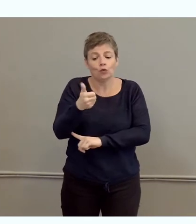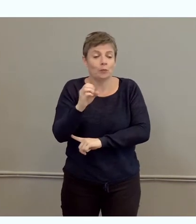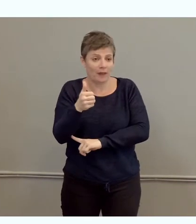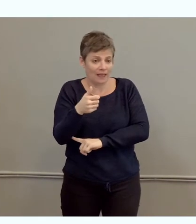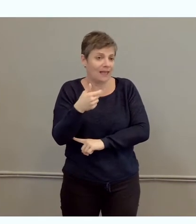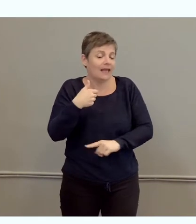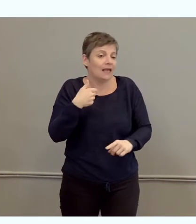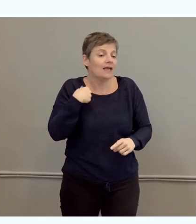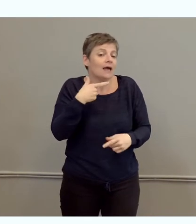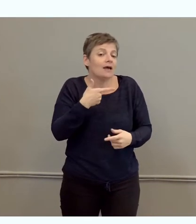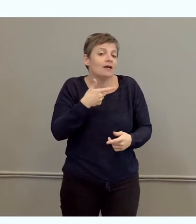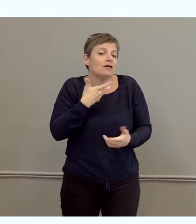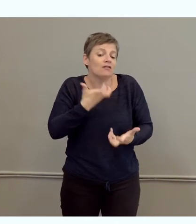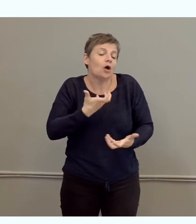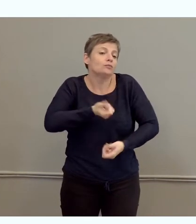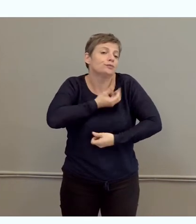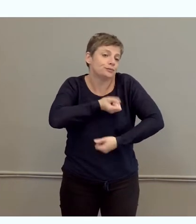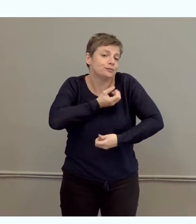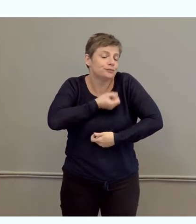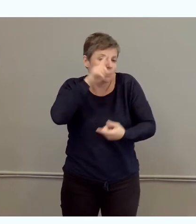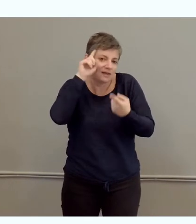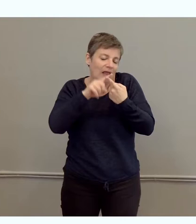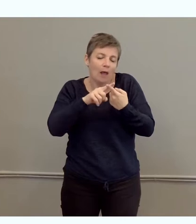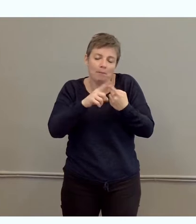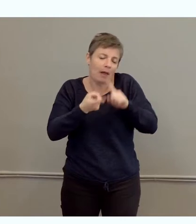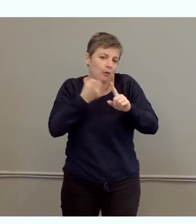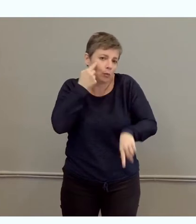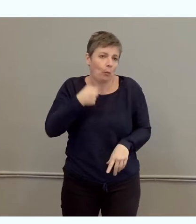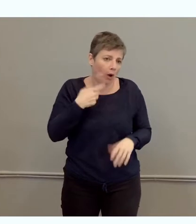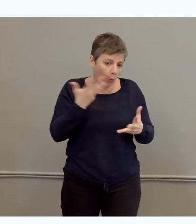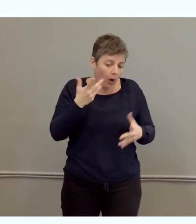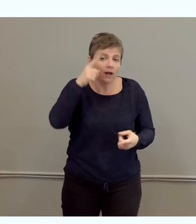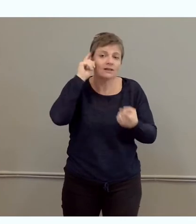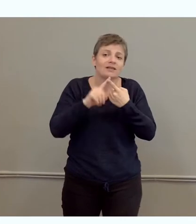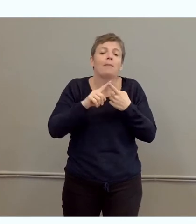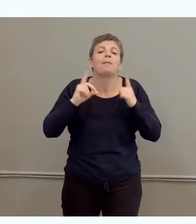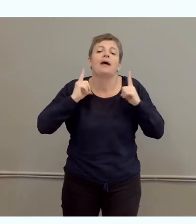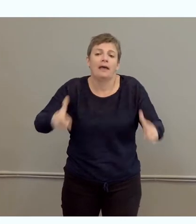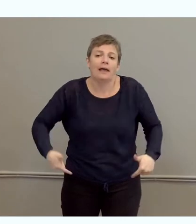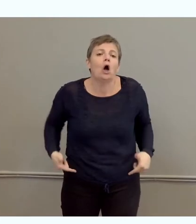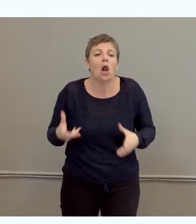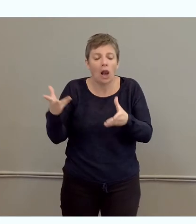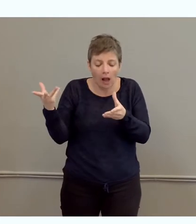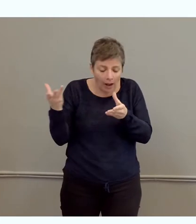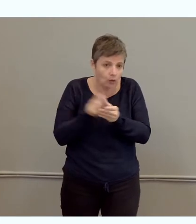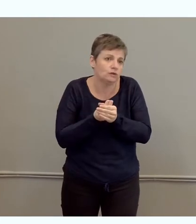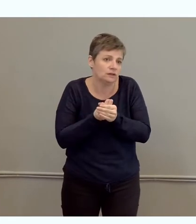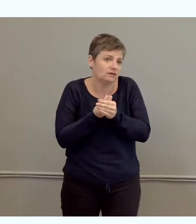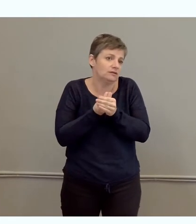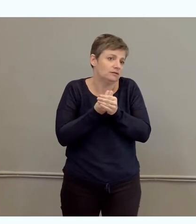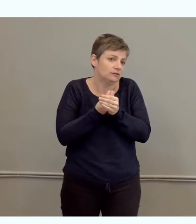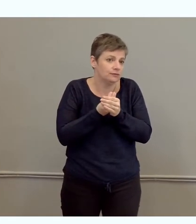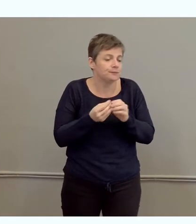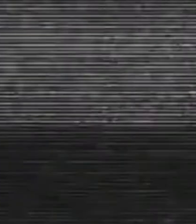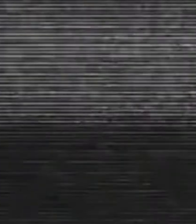cher, à savoir celui de l'école inclusive et des apports possibles du numérique, dont elle peut être aujourd'hui le